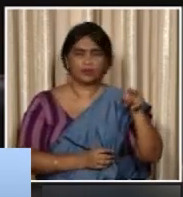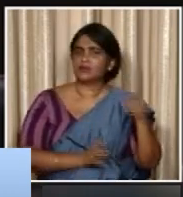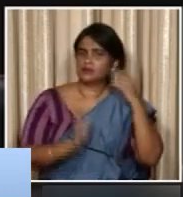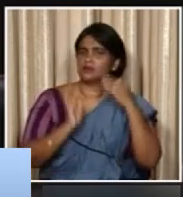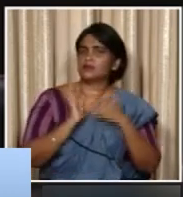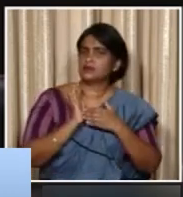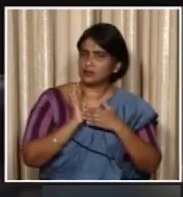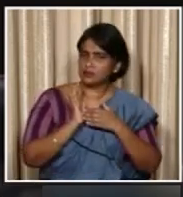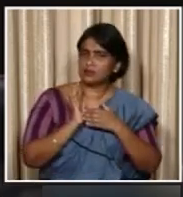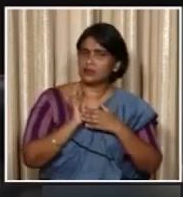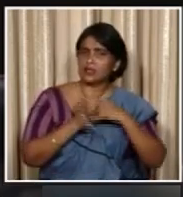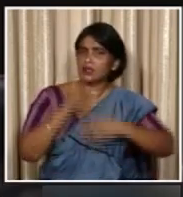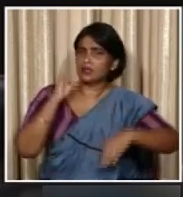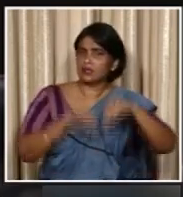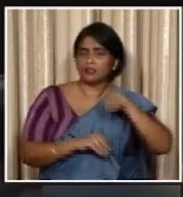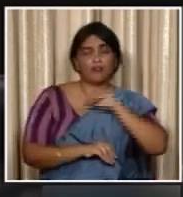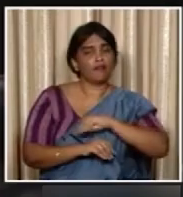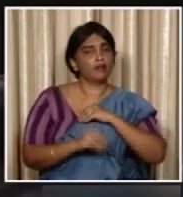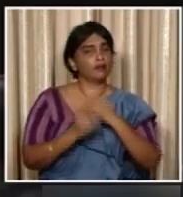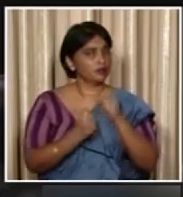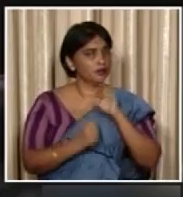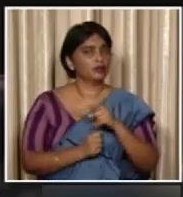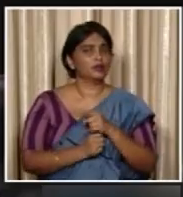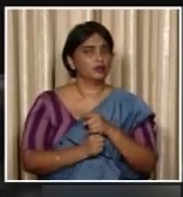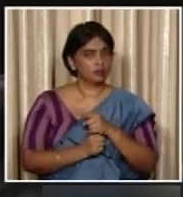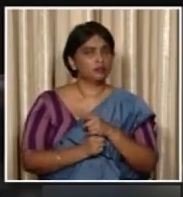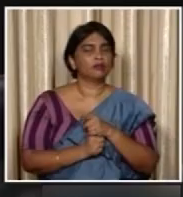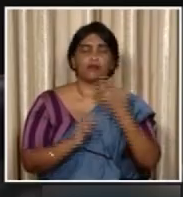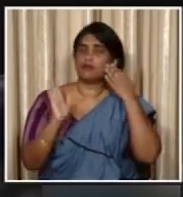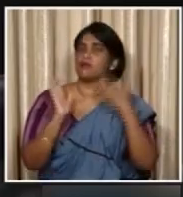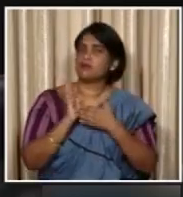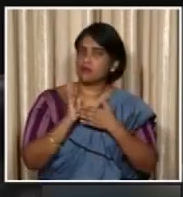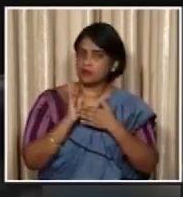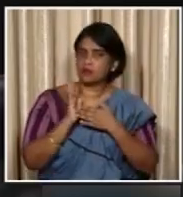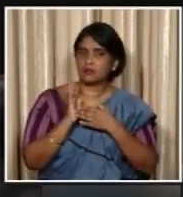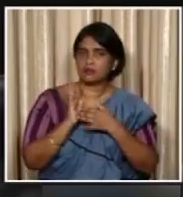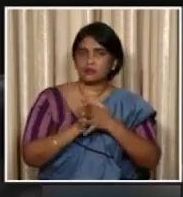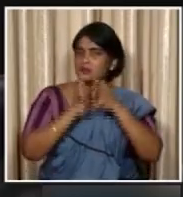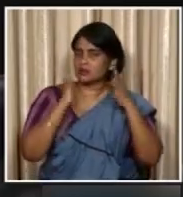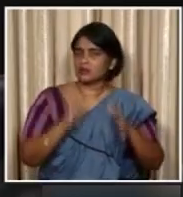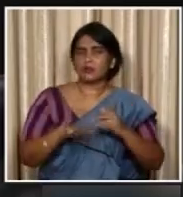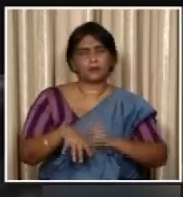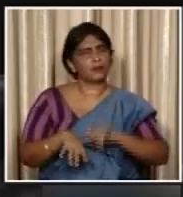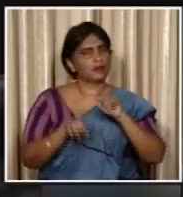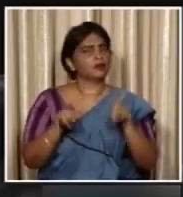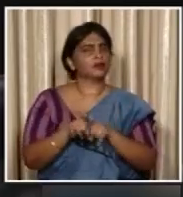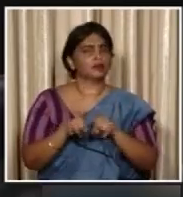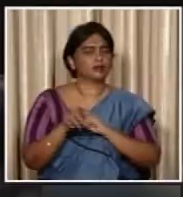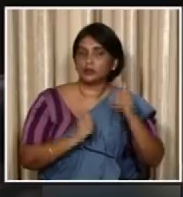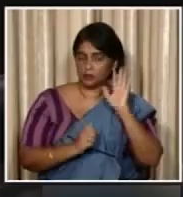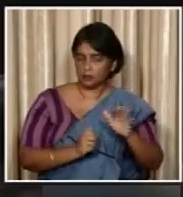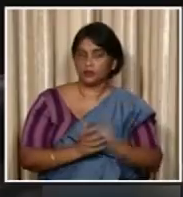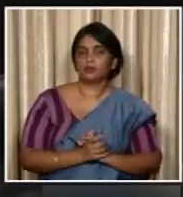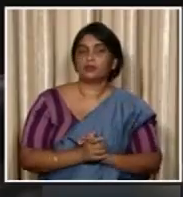තුළින් මැතිවරණයට වාසි ලබා ගැනීම සඳහාත් මේක පිළිබඳ ඉතාමත්ම වාසනාවන්ත විදියට මැදිහත් වෙලා